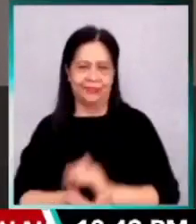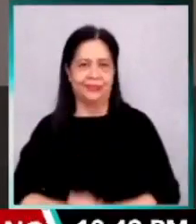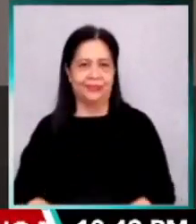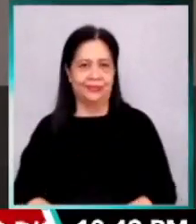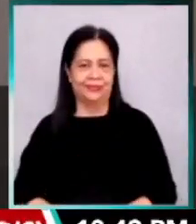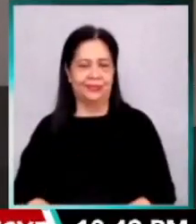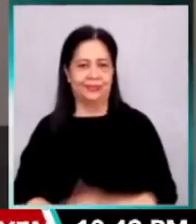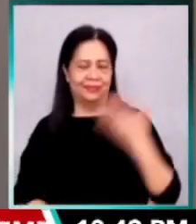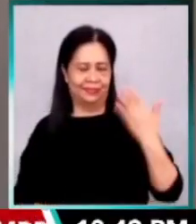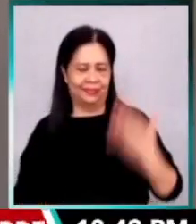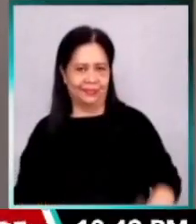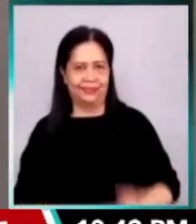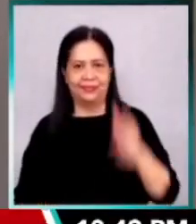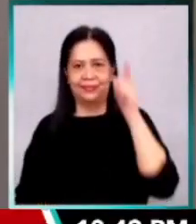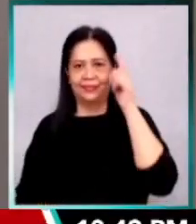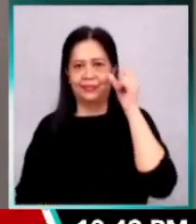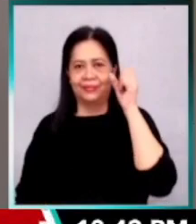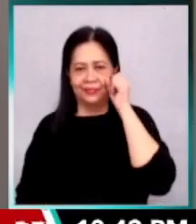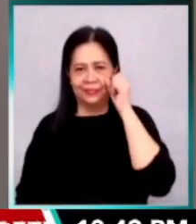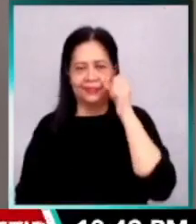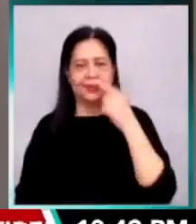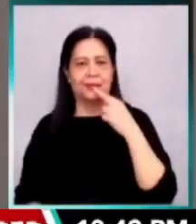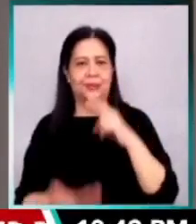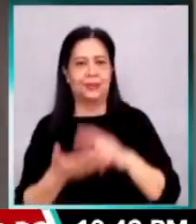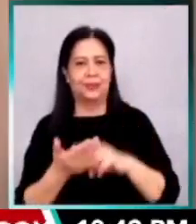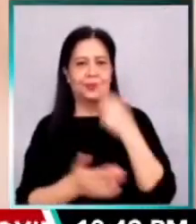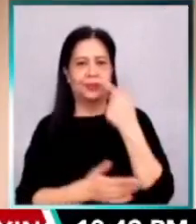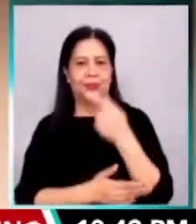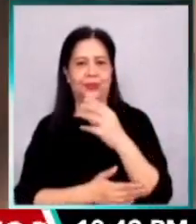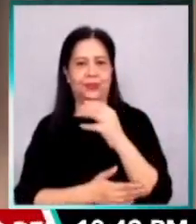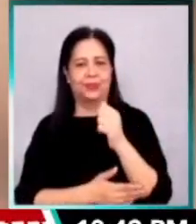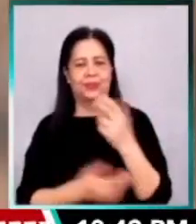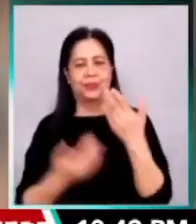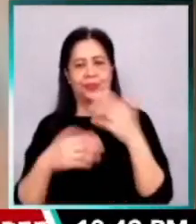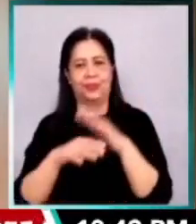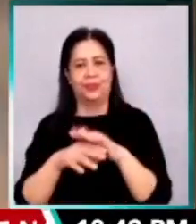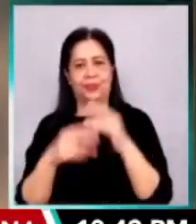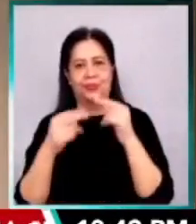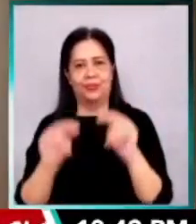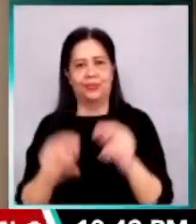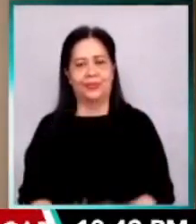Or Santiago, nagbabalita para sa GMA Integrated News.